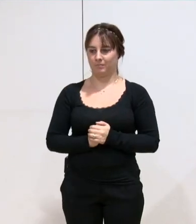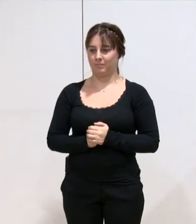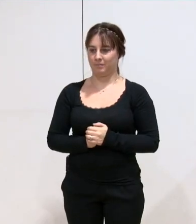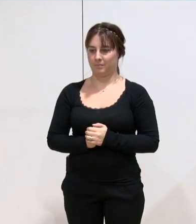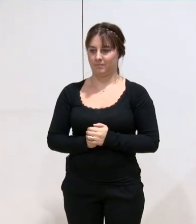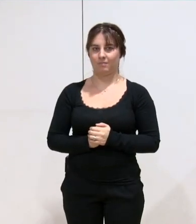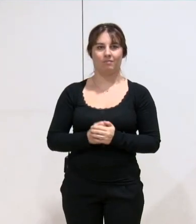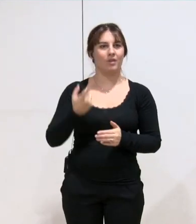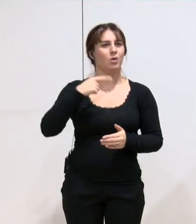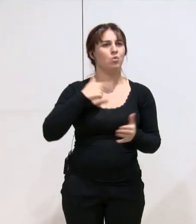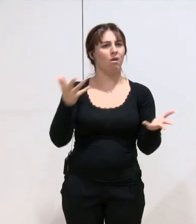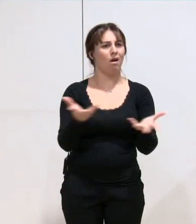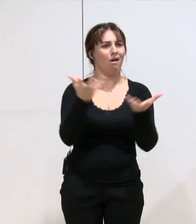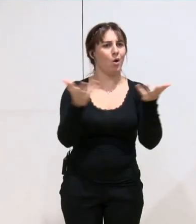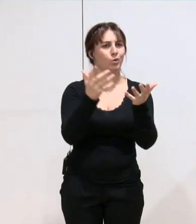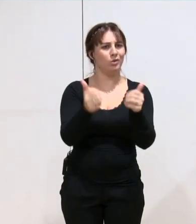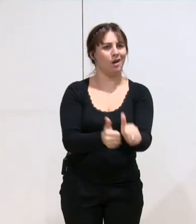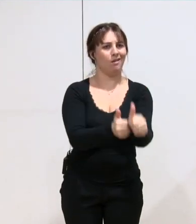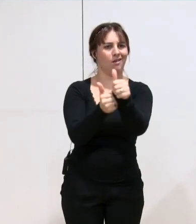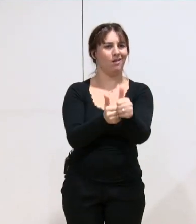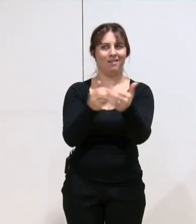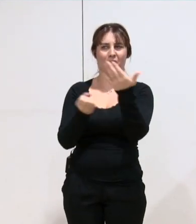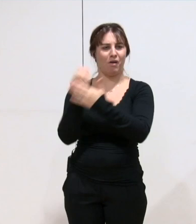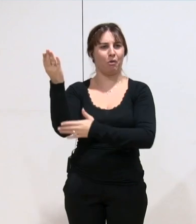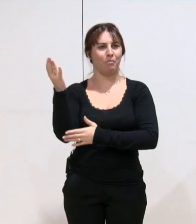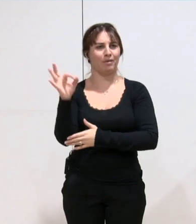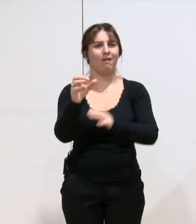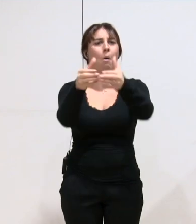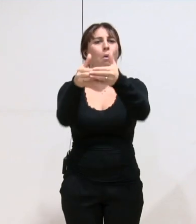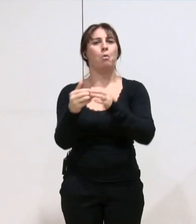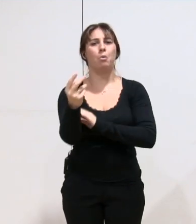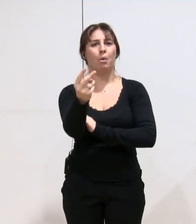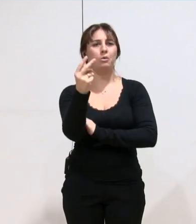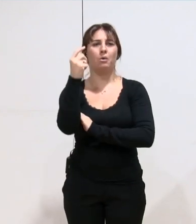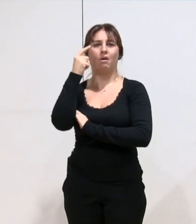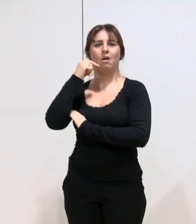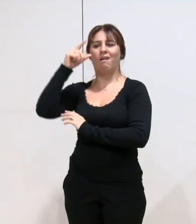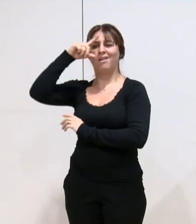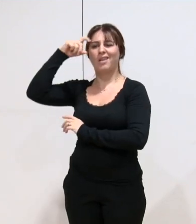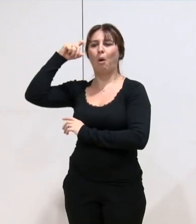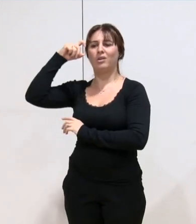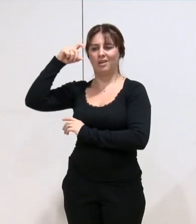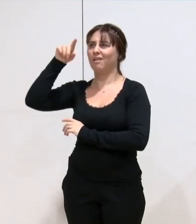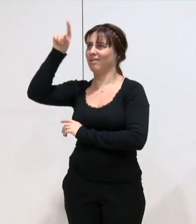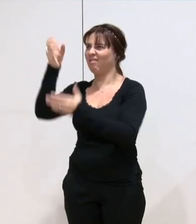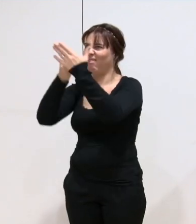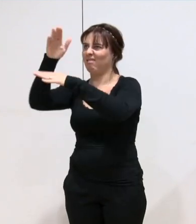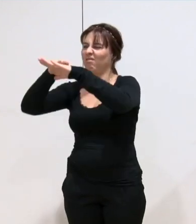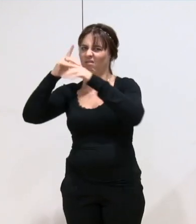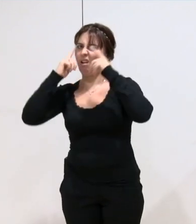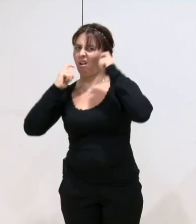Nous transmettrons ce soutien massif de ces deux groupes à M. Sarkozy et la suspicion